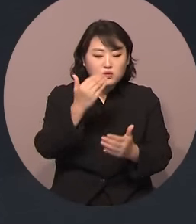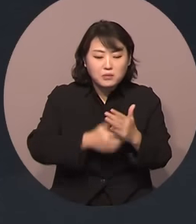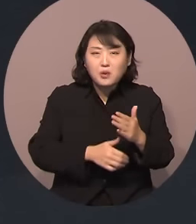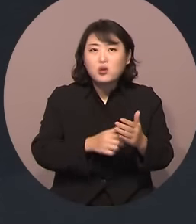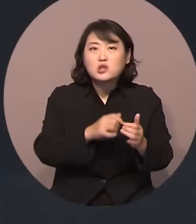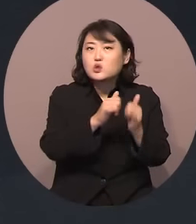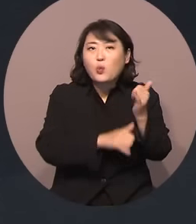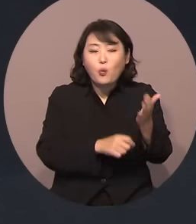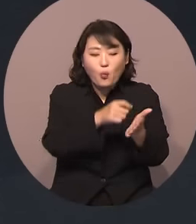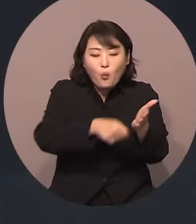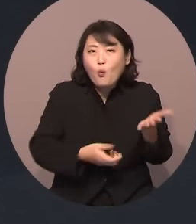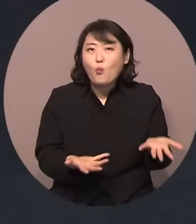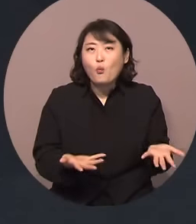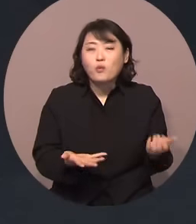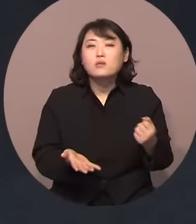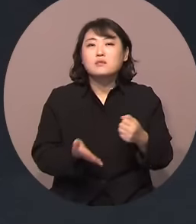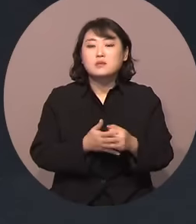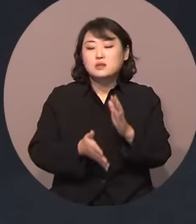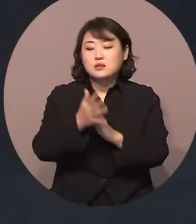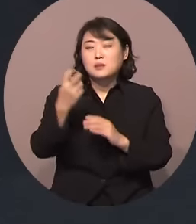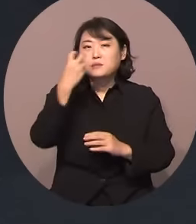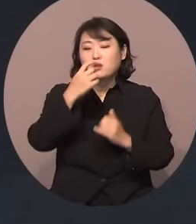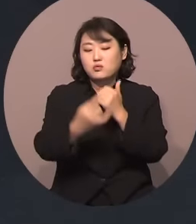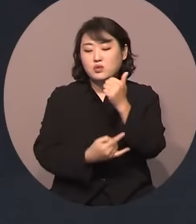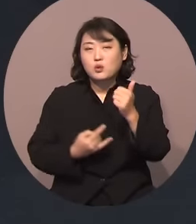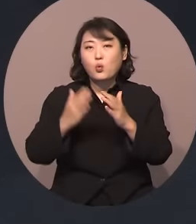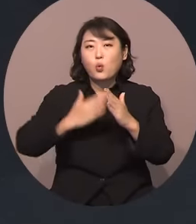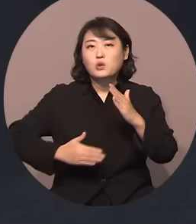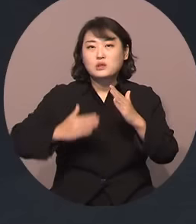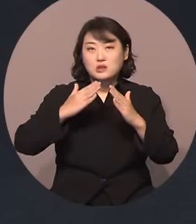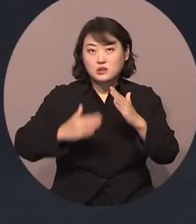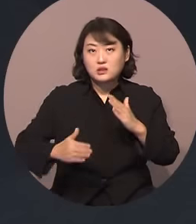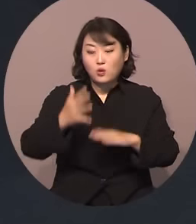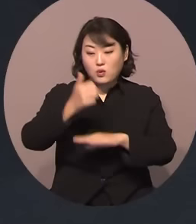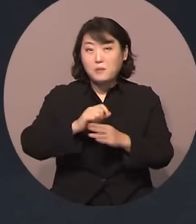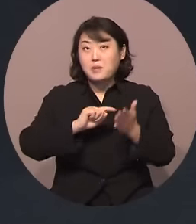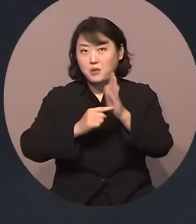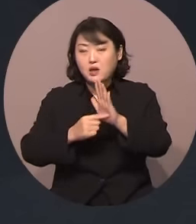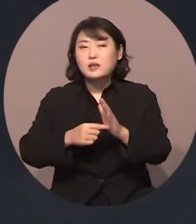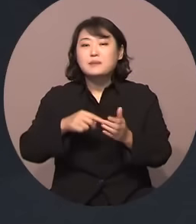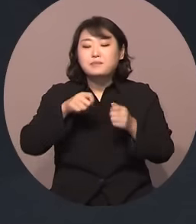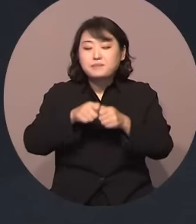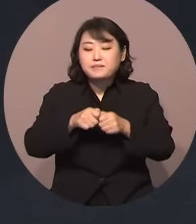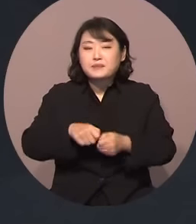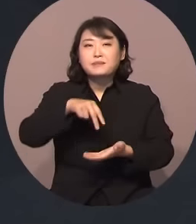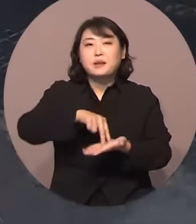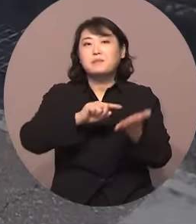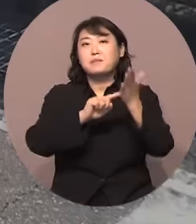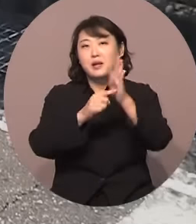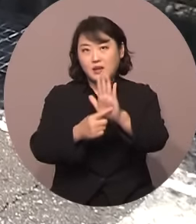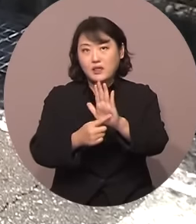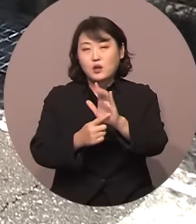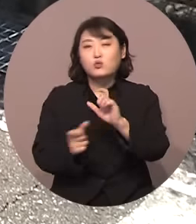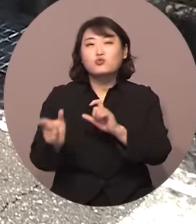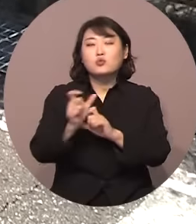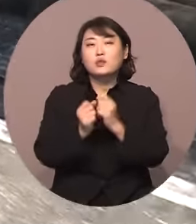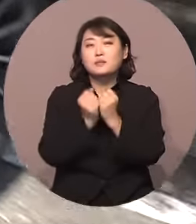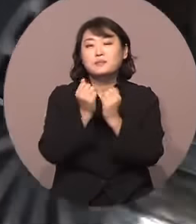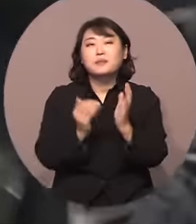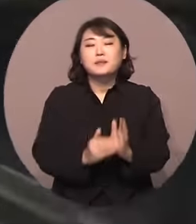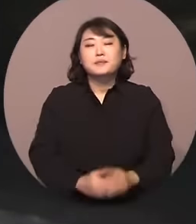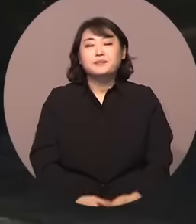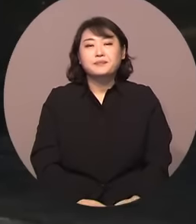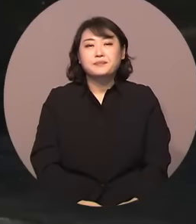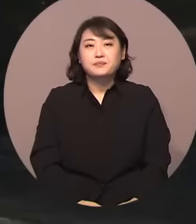않았다면서도 시 감사위원회에서 공식적 결과가 통지되며 자세한 입장을 밝히겠다고 덧붙였습니다 MBC